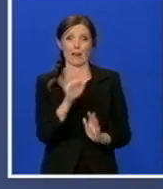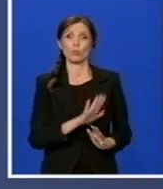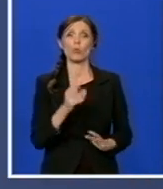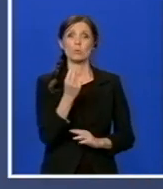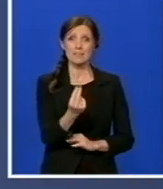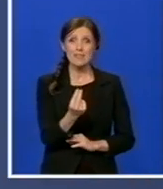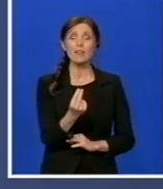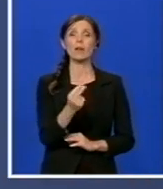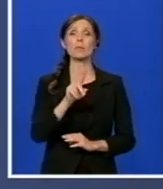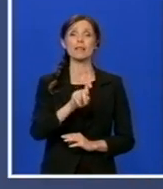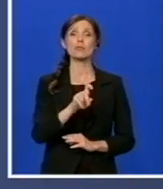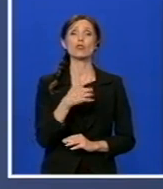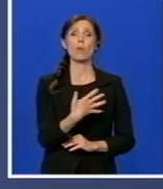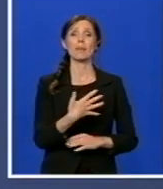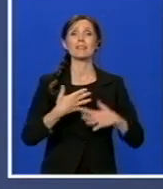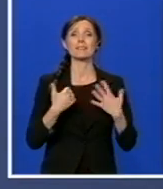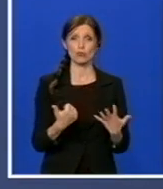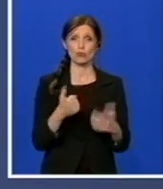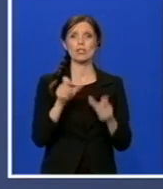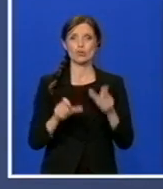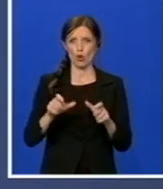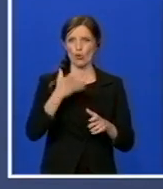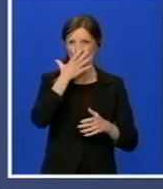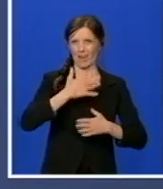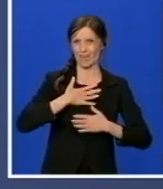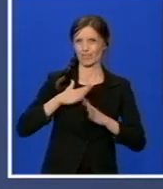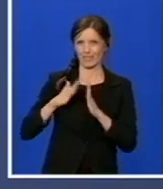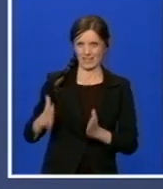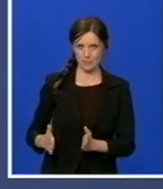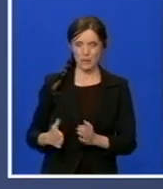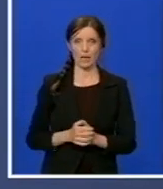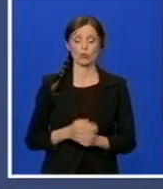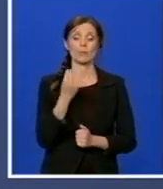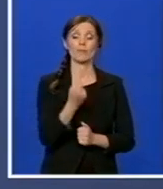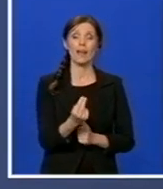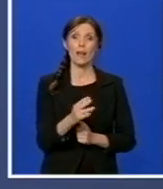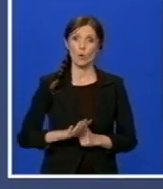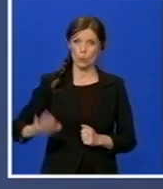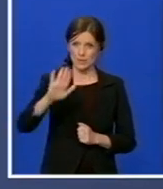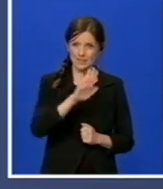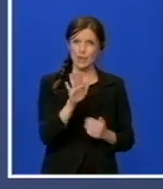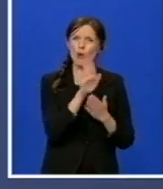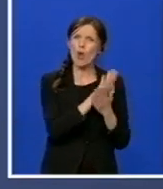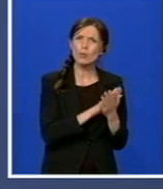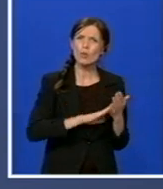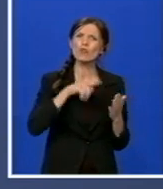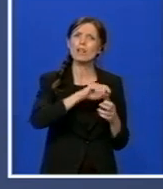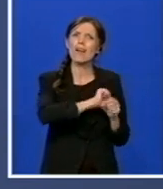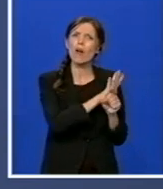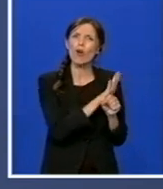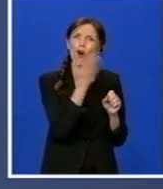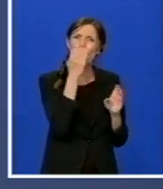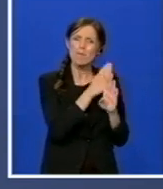nalazi 156 osoba. U Republici Srbiji od početka registrovanja ovoga virusa u